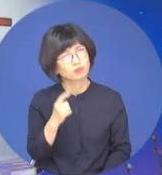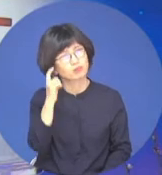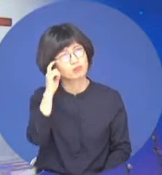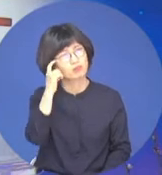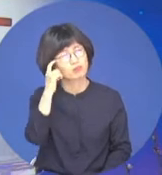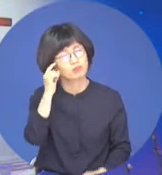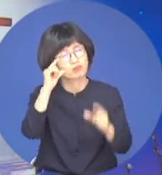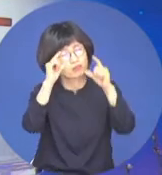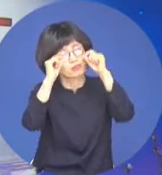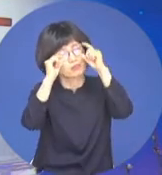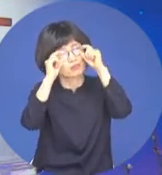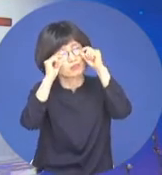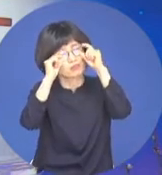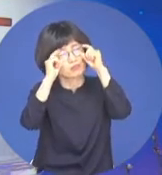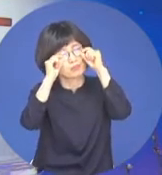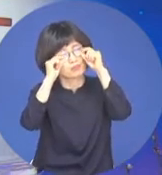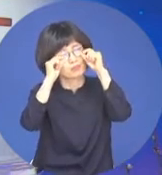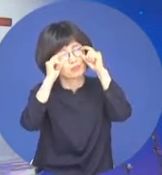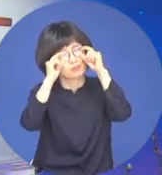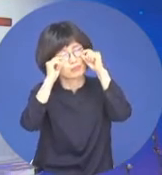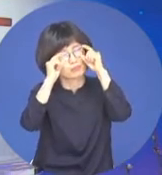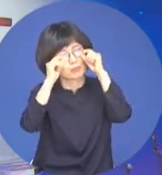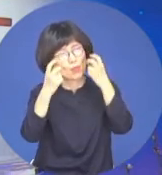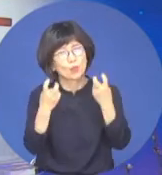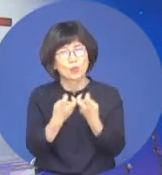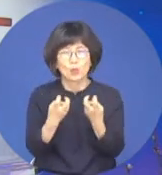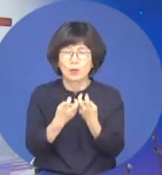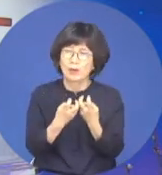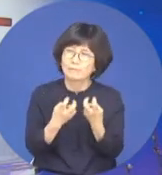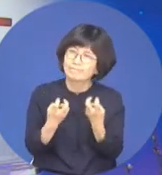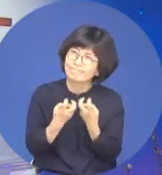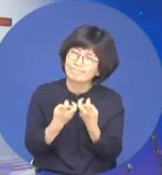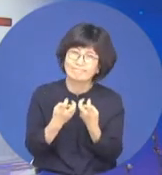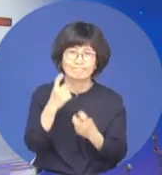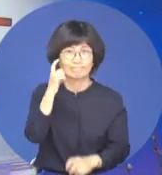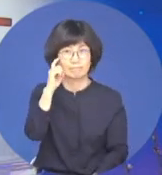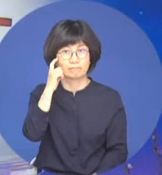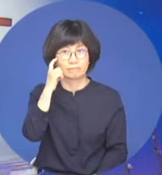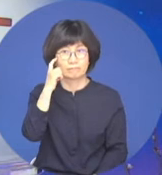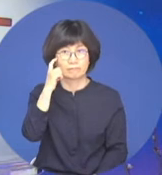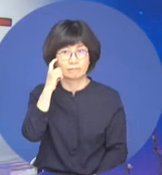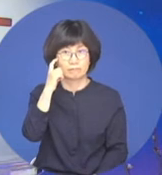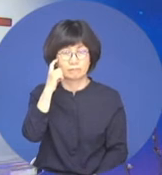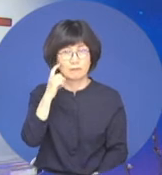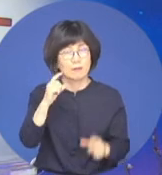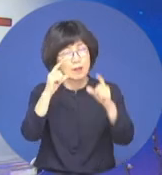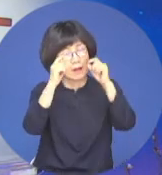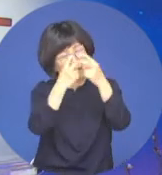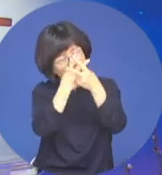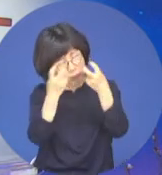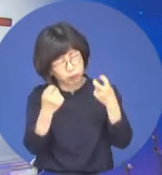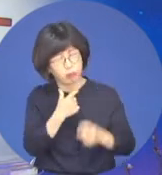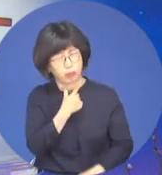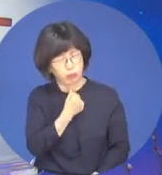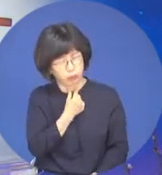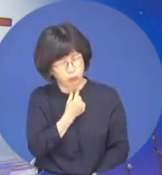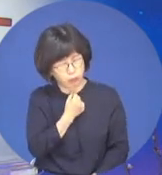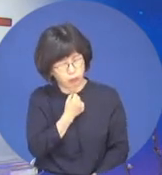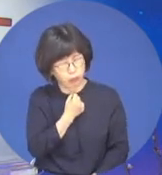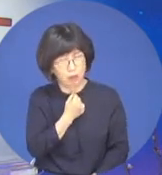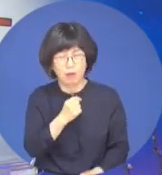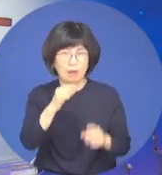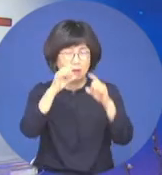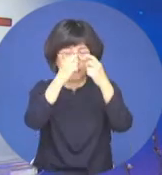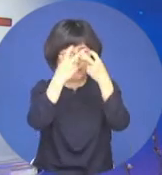있는데 잠이 안 오는 겁니다. 어떻게 하면 좋을까? 어떻게 하면 좋을까? 잠을 잘래도 잠이 안 오는 거예요. 어느 날. 그래서